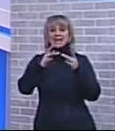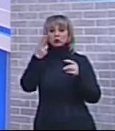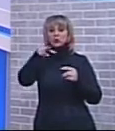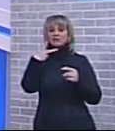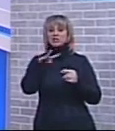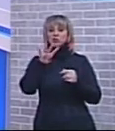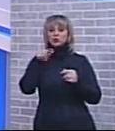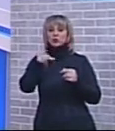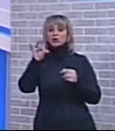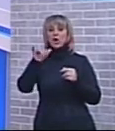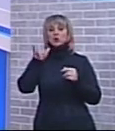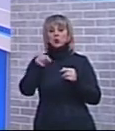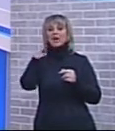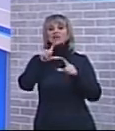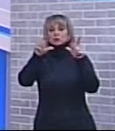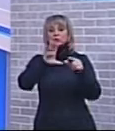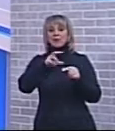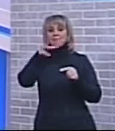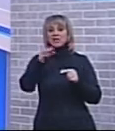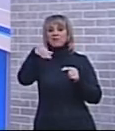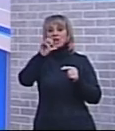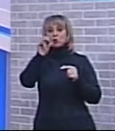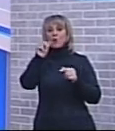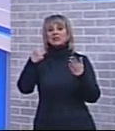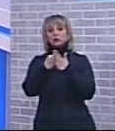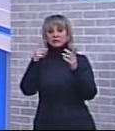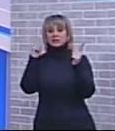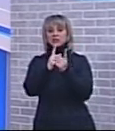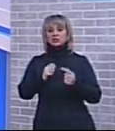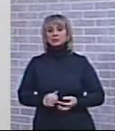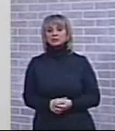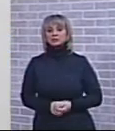сайте don24.ru. В студии была Мария Филинкова. До встречи.